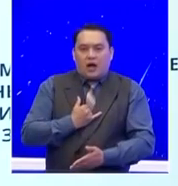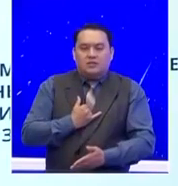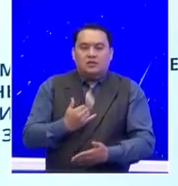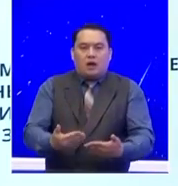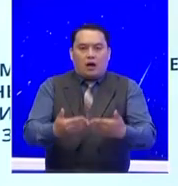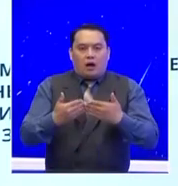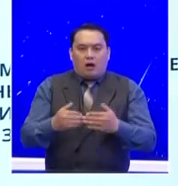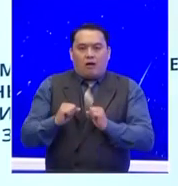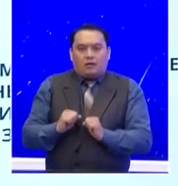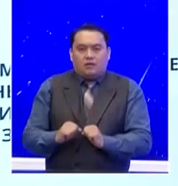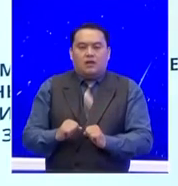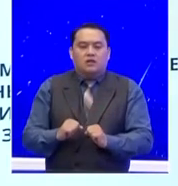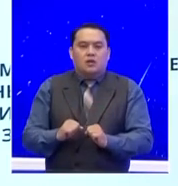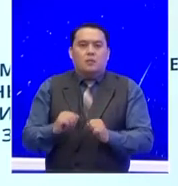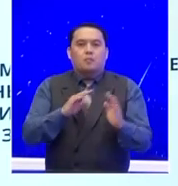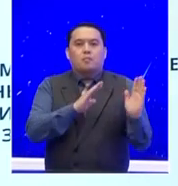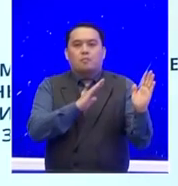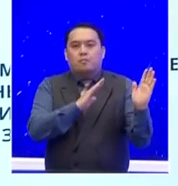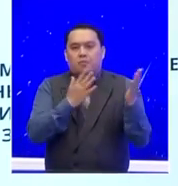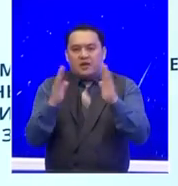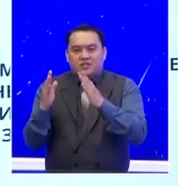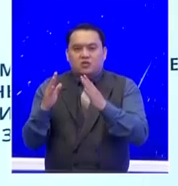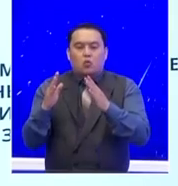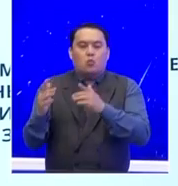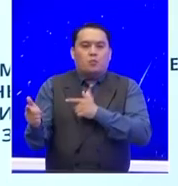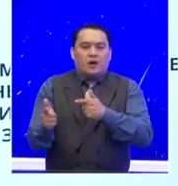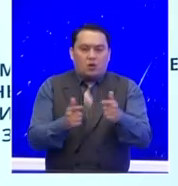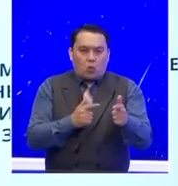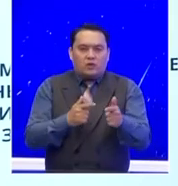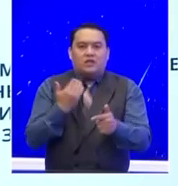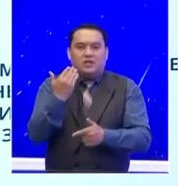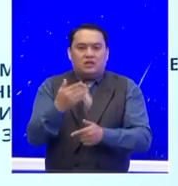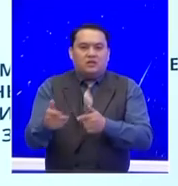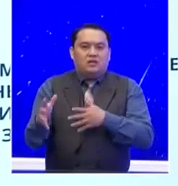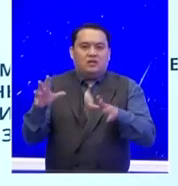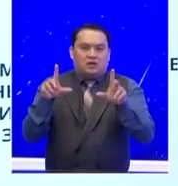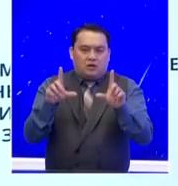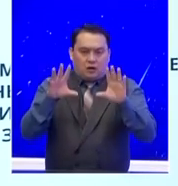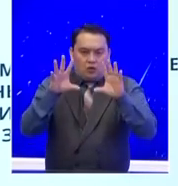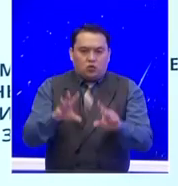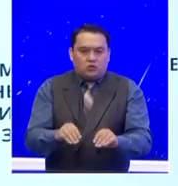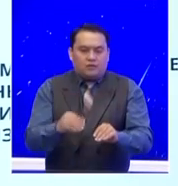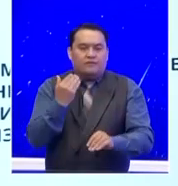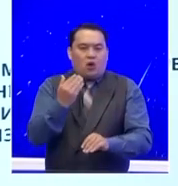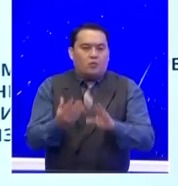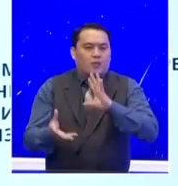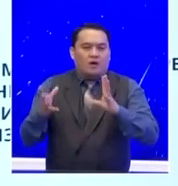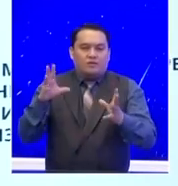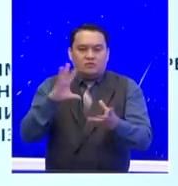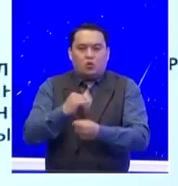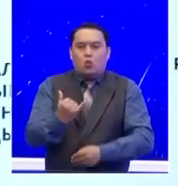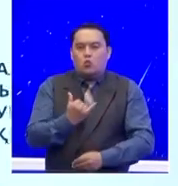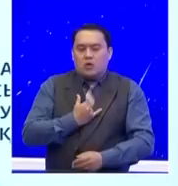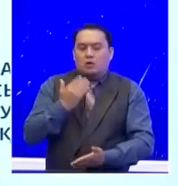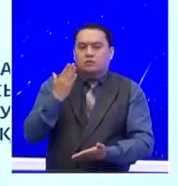профилактика пожаров, природных пожаров, а также готовность к их ликвидации. В целом, по области у нас